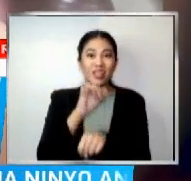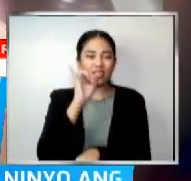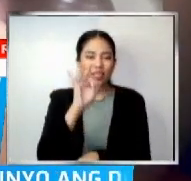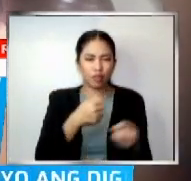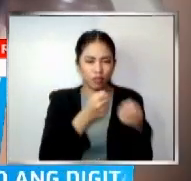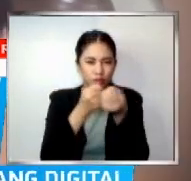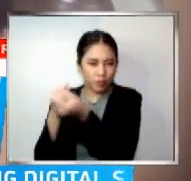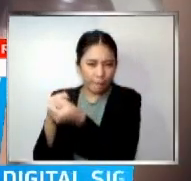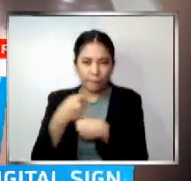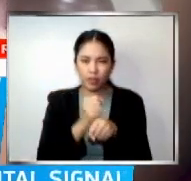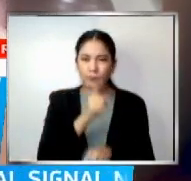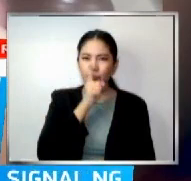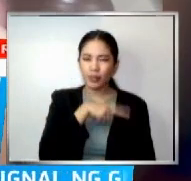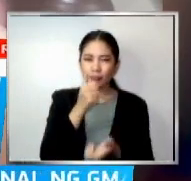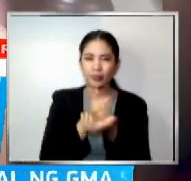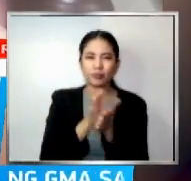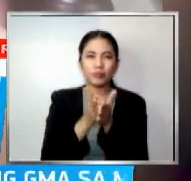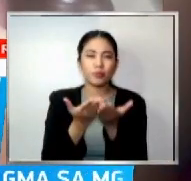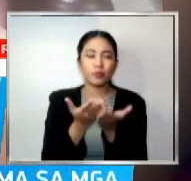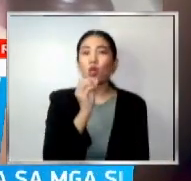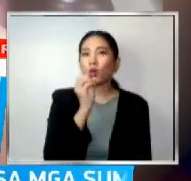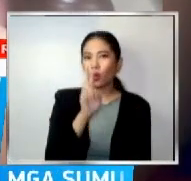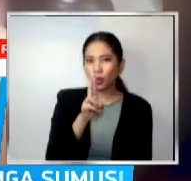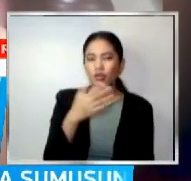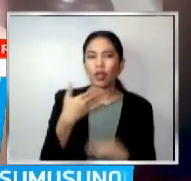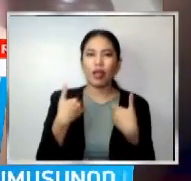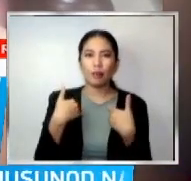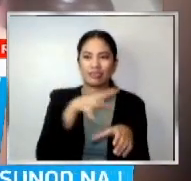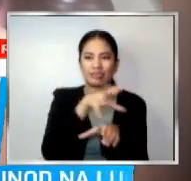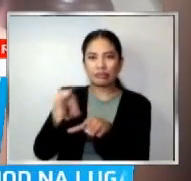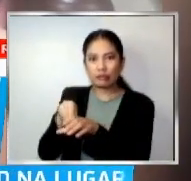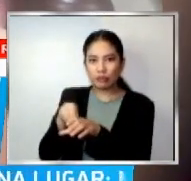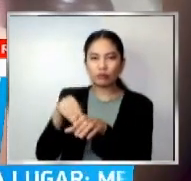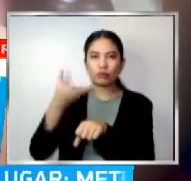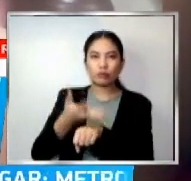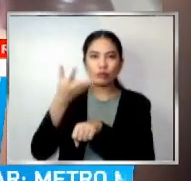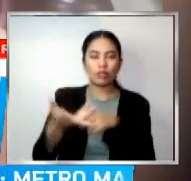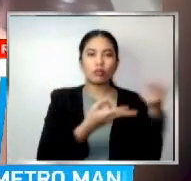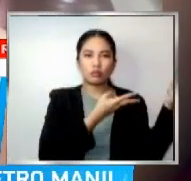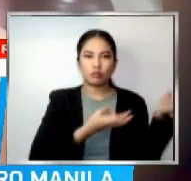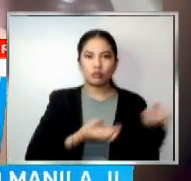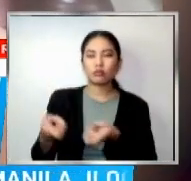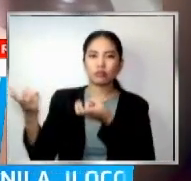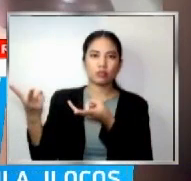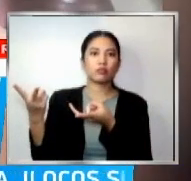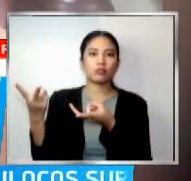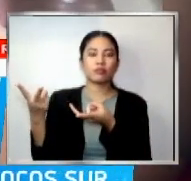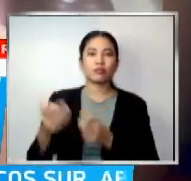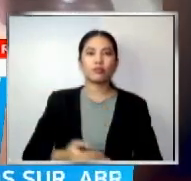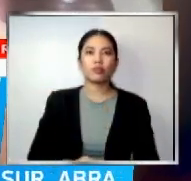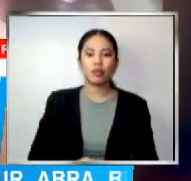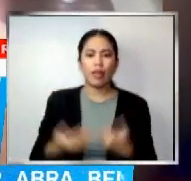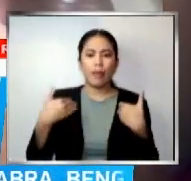kaya'y kung may lumalahok sa mga kalakal ng human trafficking criminals. Malalim ang